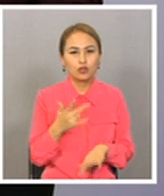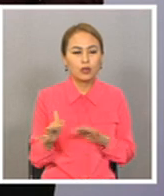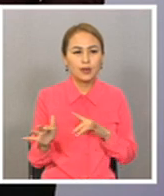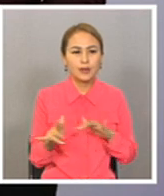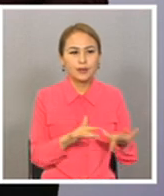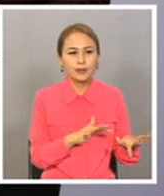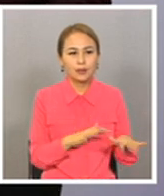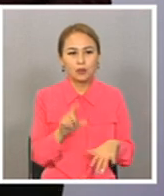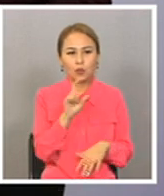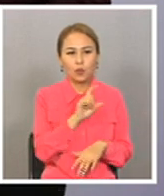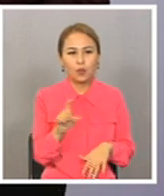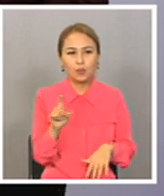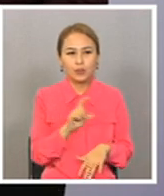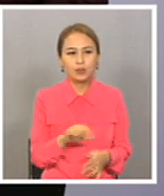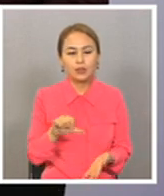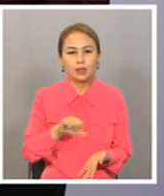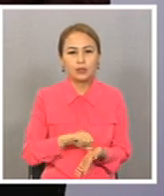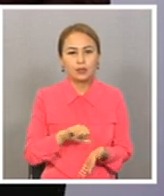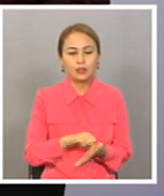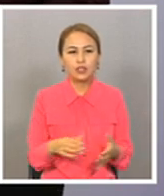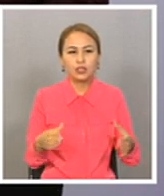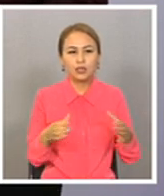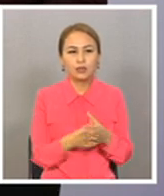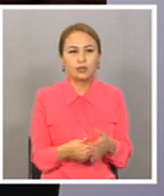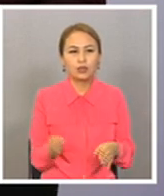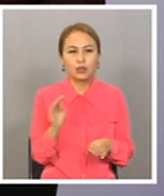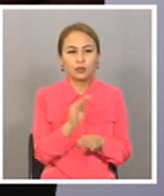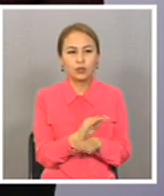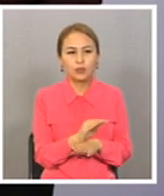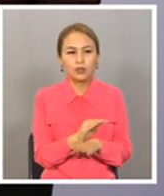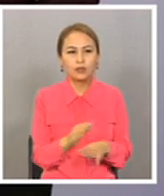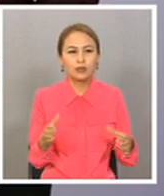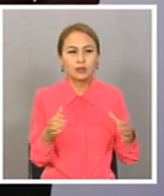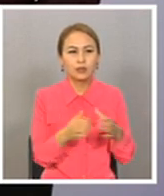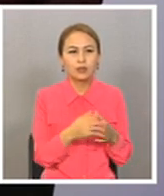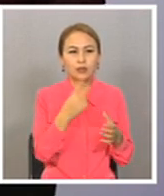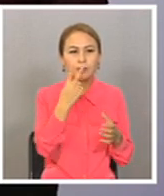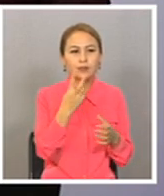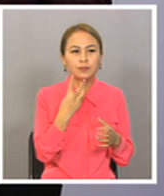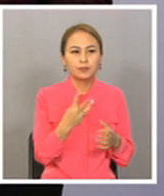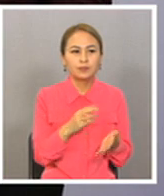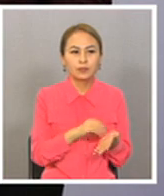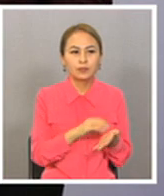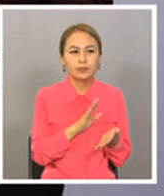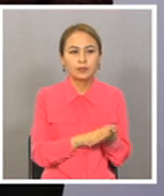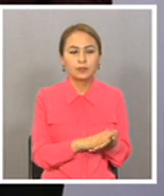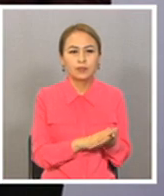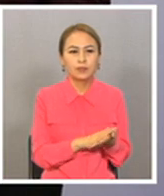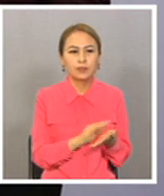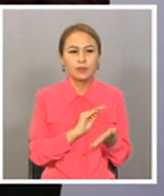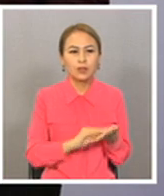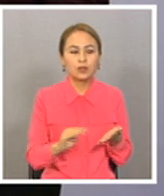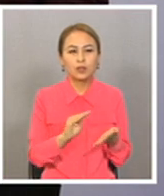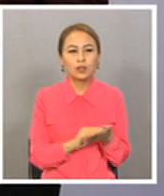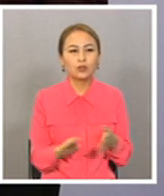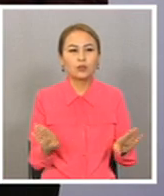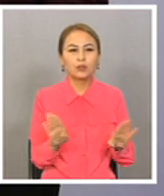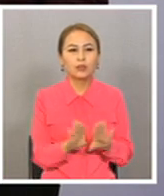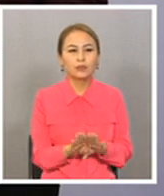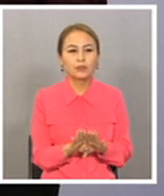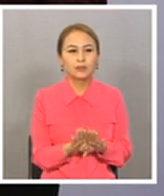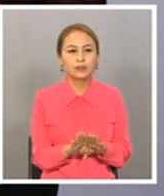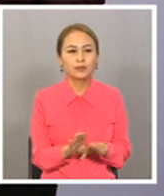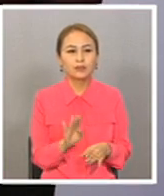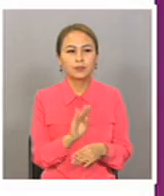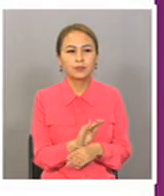кейіпкер образына қатысты өз көзқарасыңды екі-үш сөйлеммен білдіріңіз. Кейіпкерлер әке, бала.